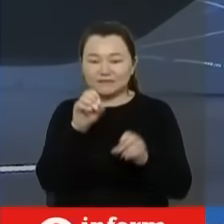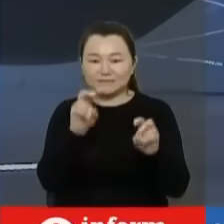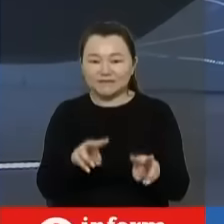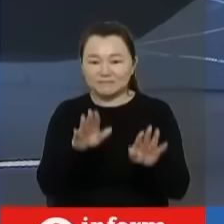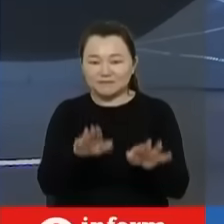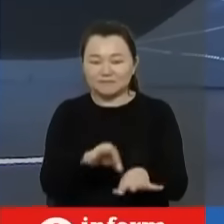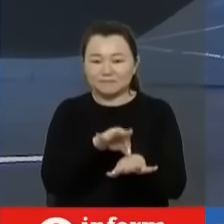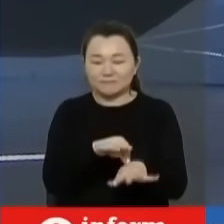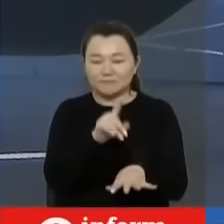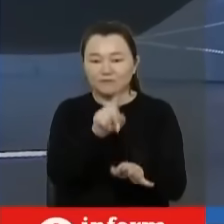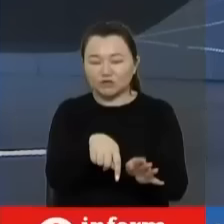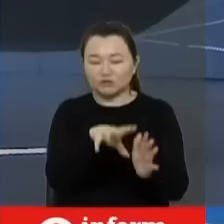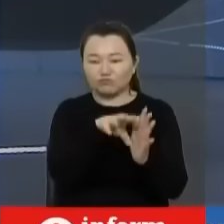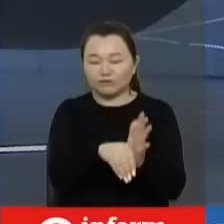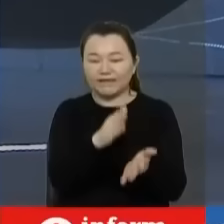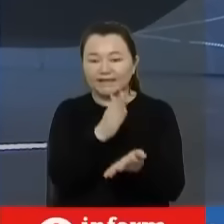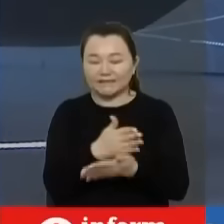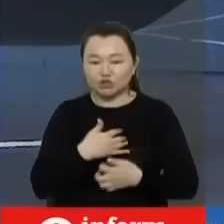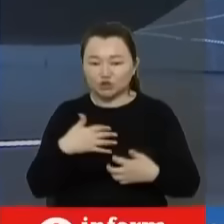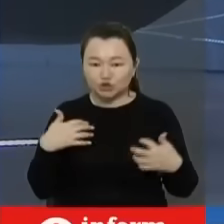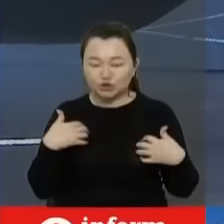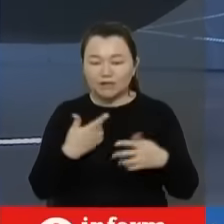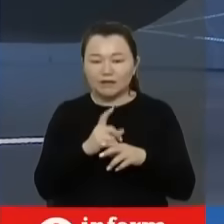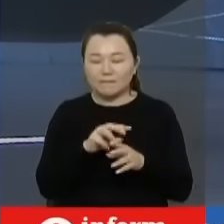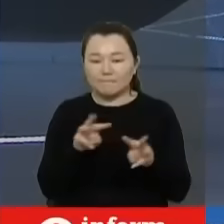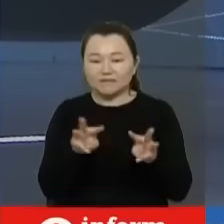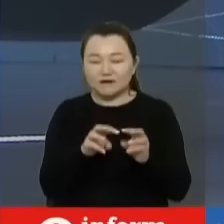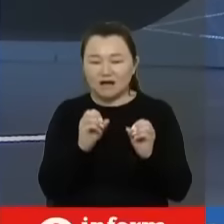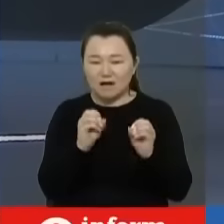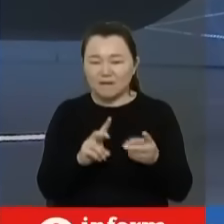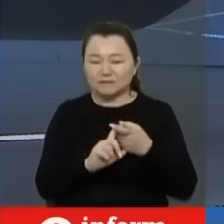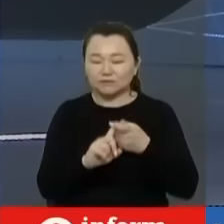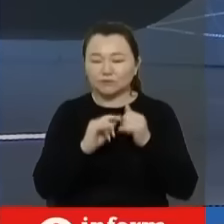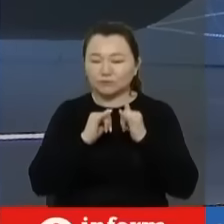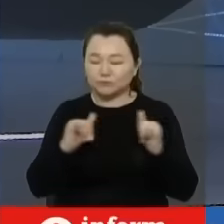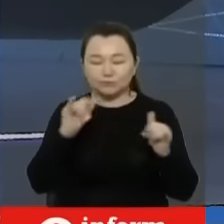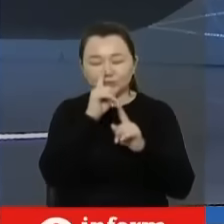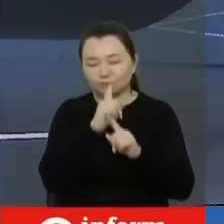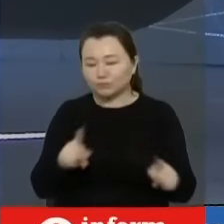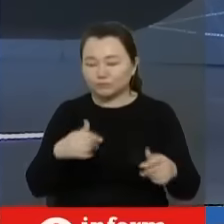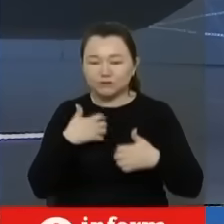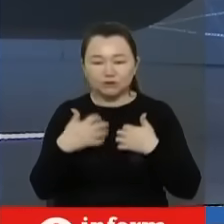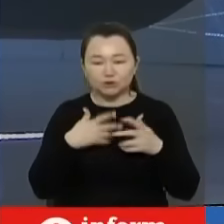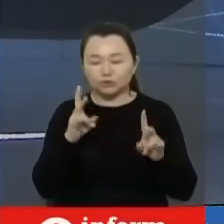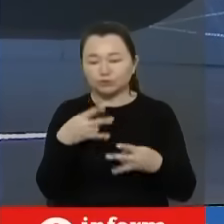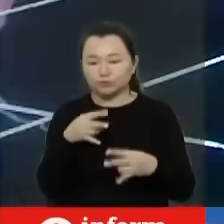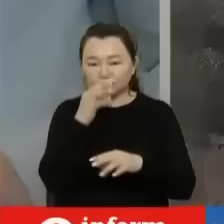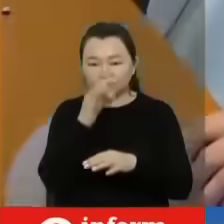те болған. Алайда Ауыл шаруашылығы министрлігі қауіпті инфекция таралмайды, алаңдауға негіз жоқ деп